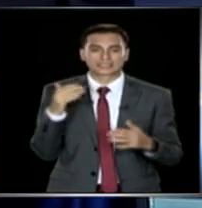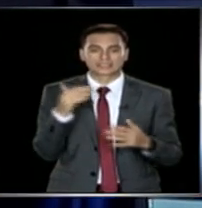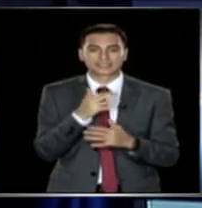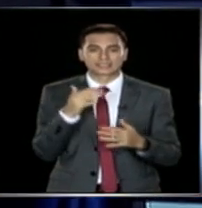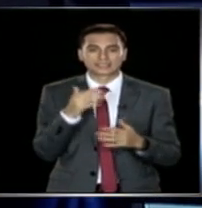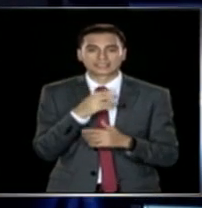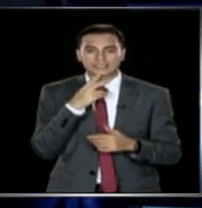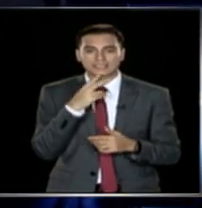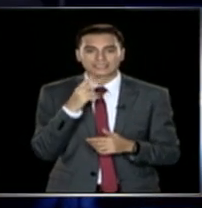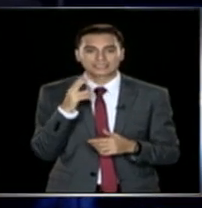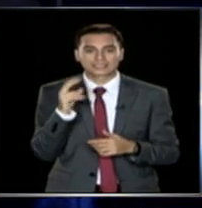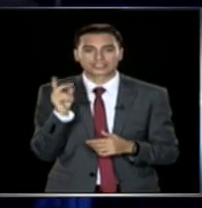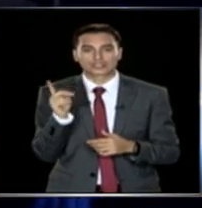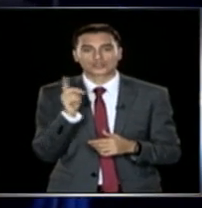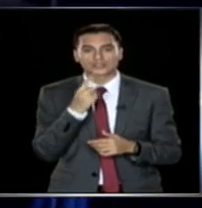7 ثواني.